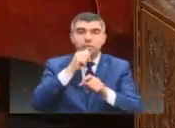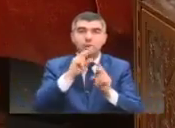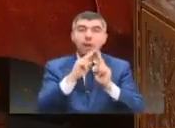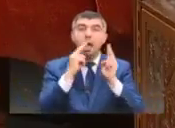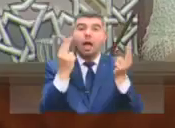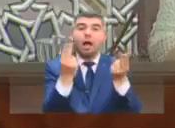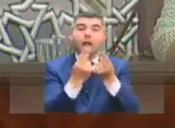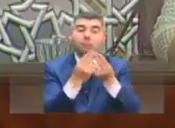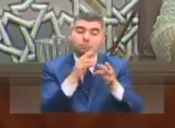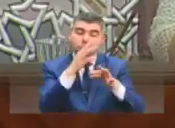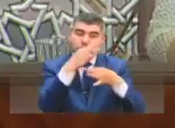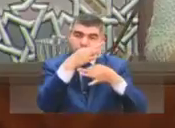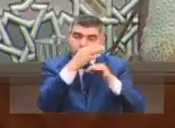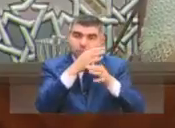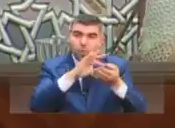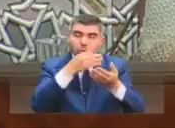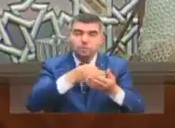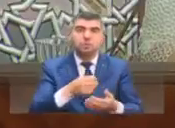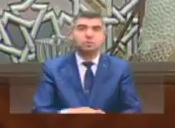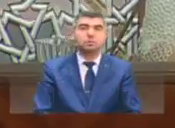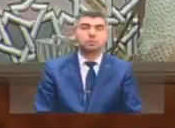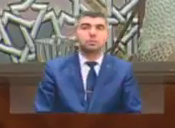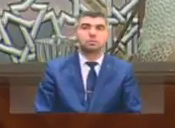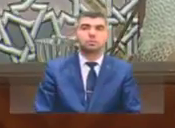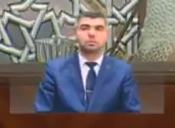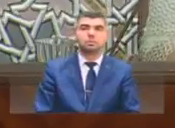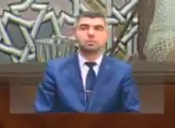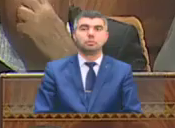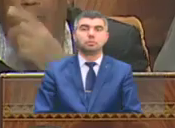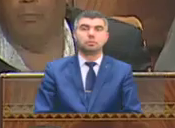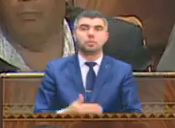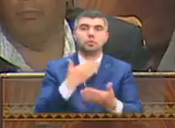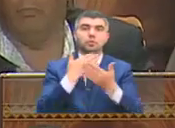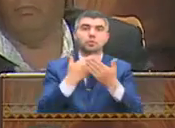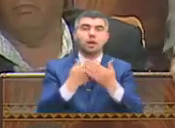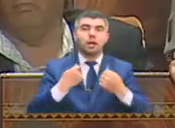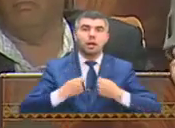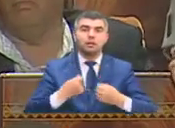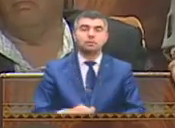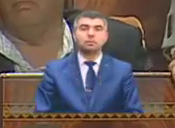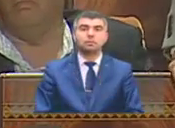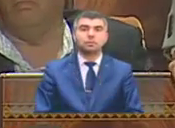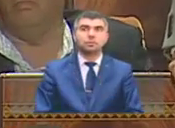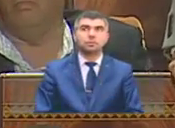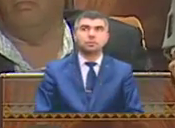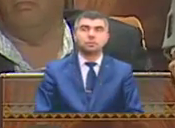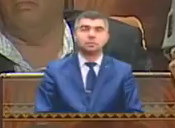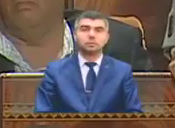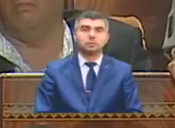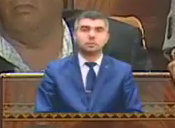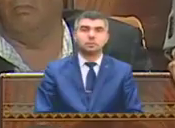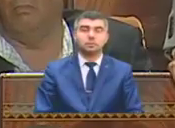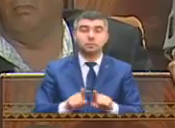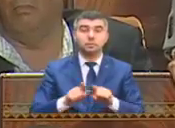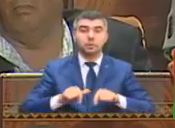السيد النائب. شكرا. تفضل السيد النائب تعقيب. شكرا سيدة الرئيسة. سيدة الوزيرة المحترمة، واش